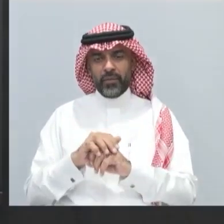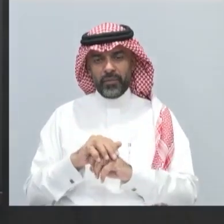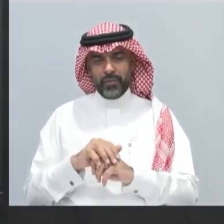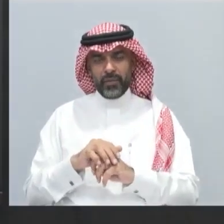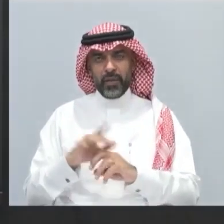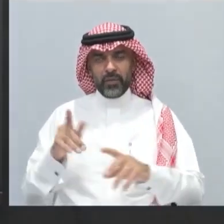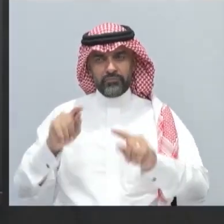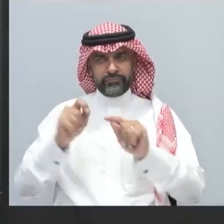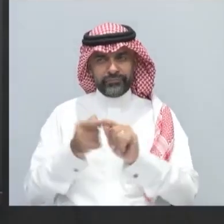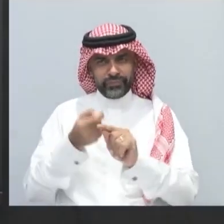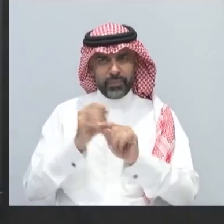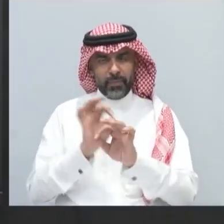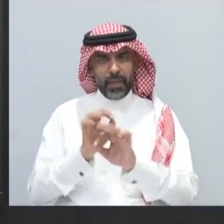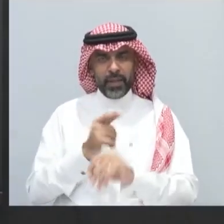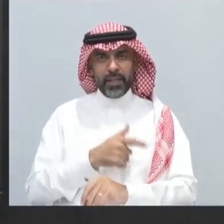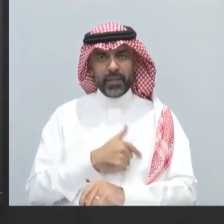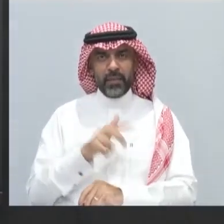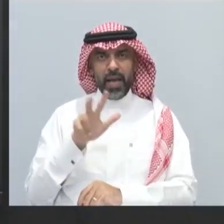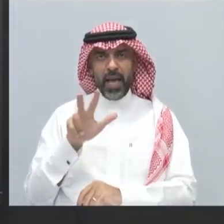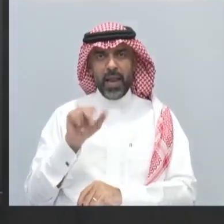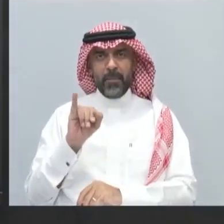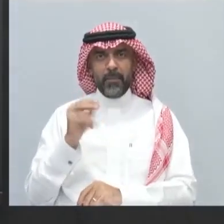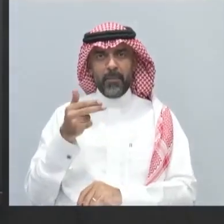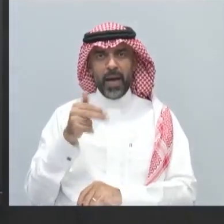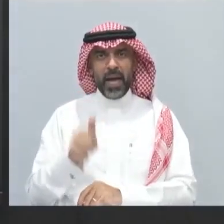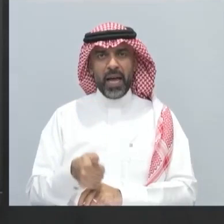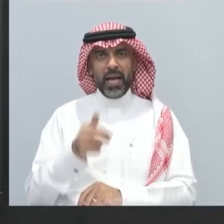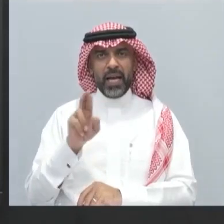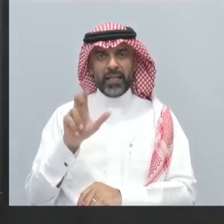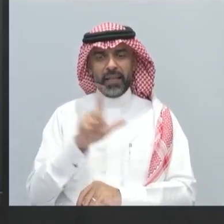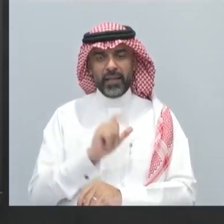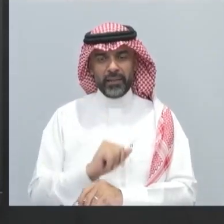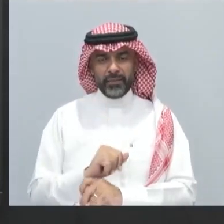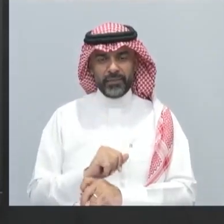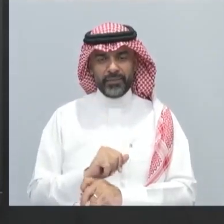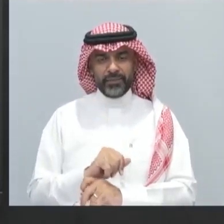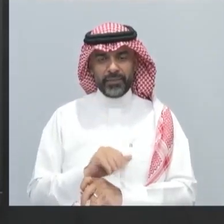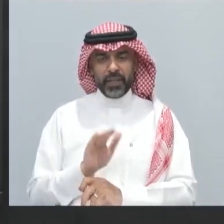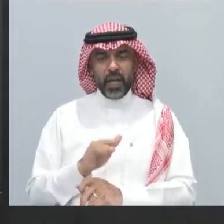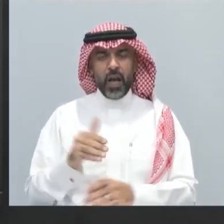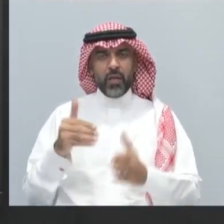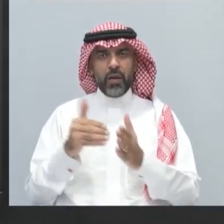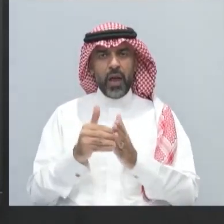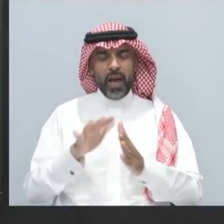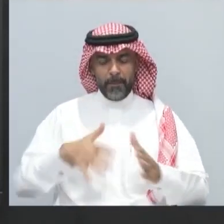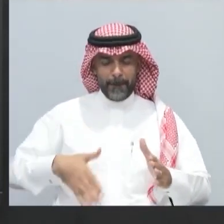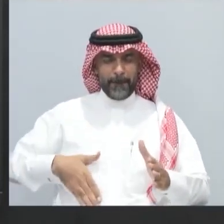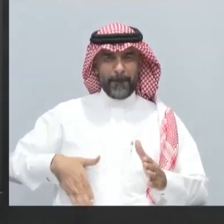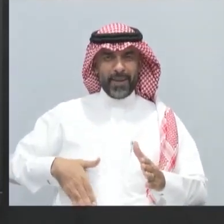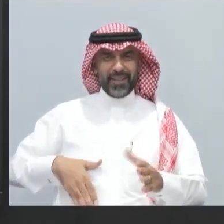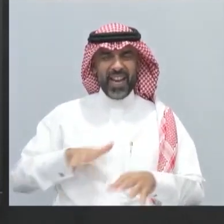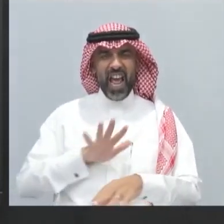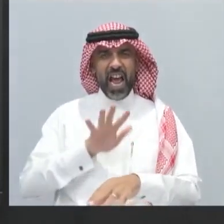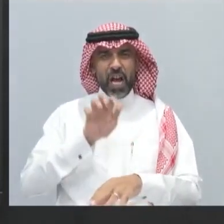او يغزل بوا تراكيب تسمى المغازل توجد في نهايه بطن